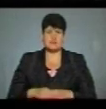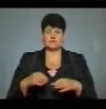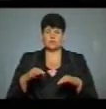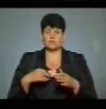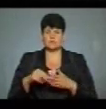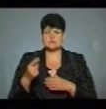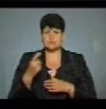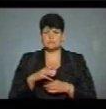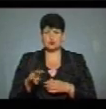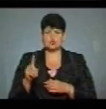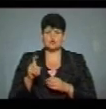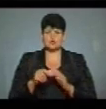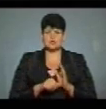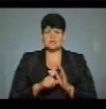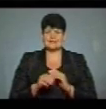придбали за